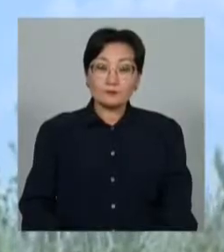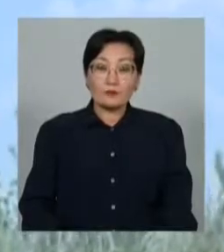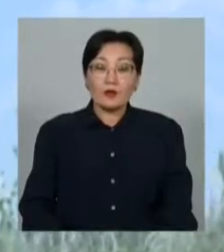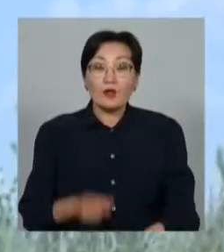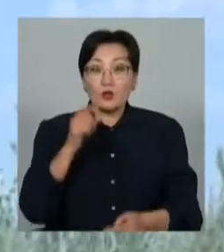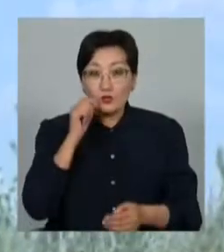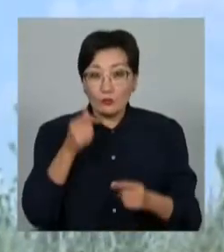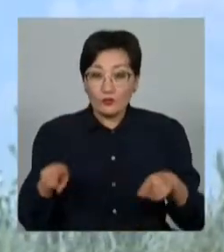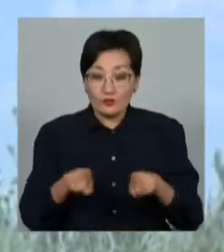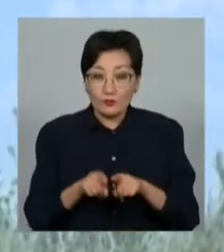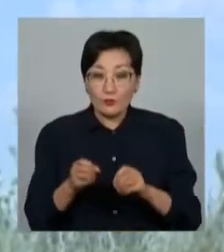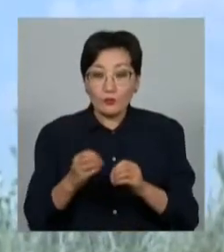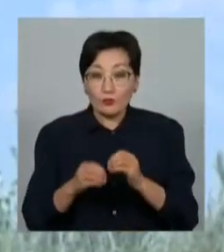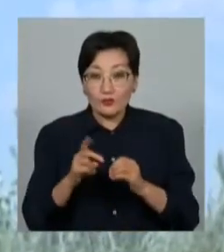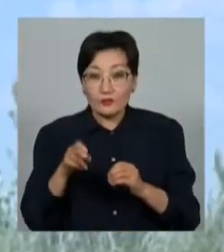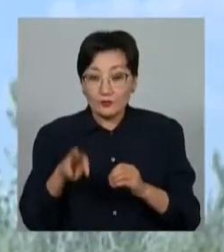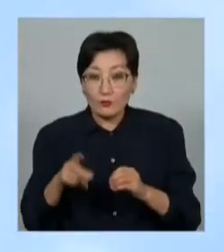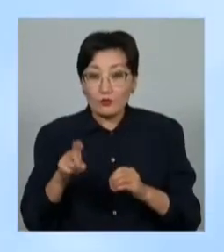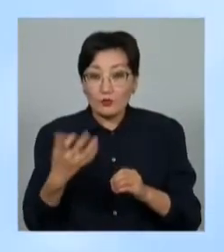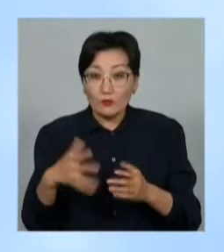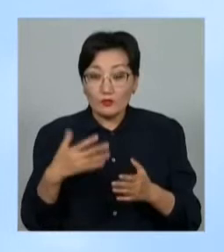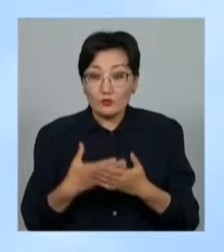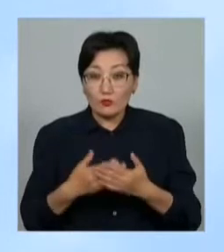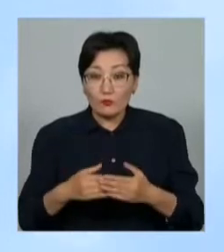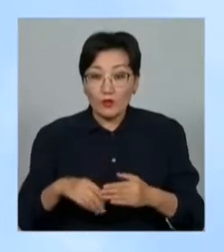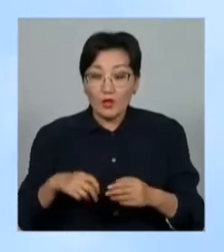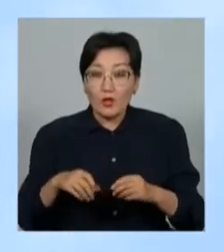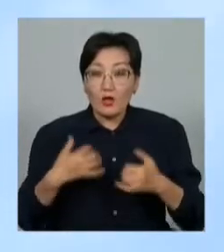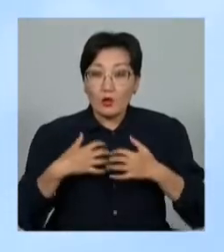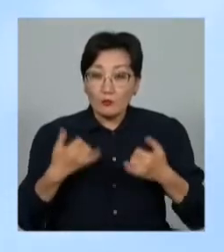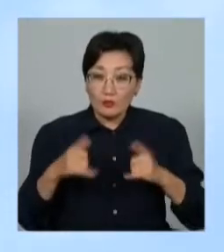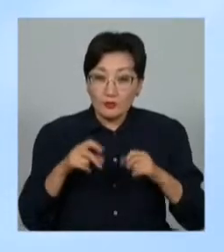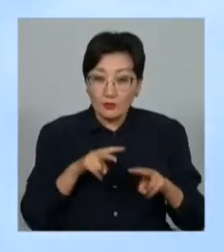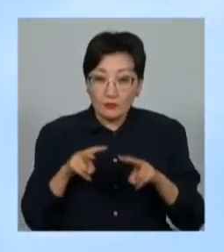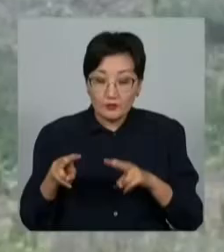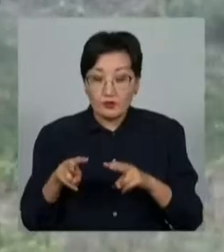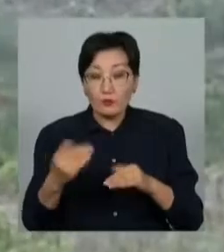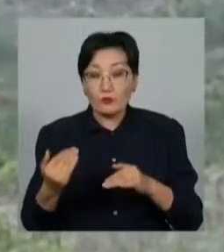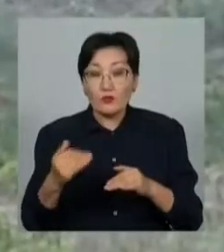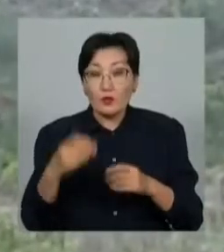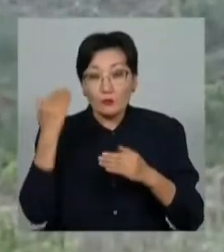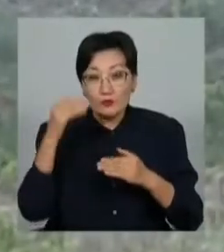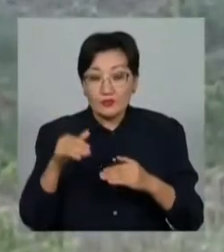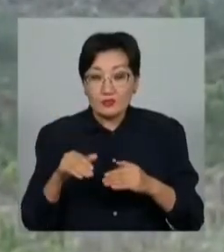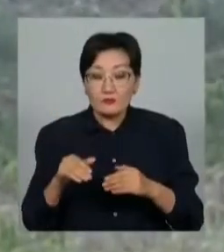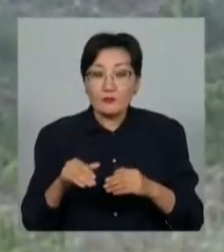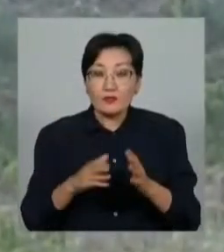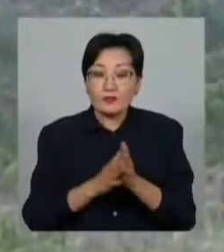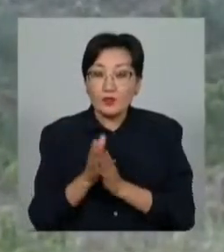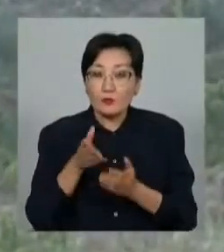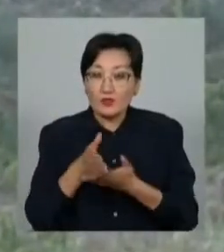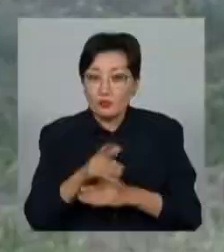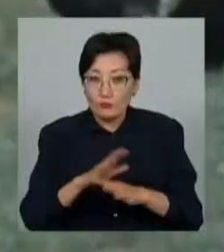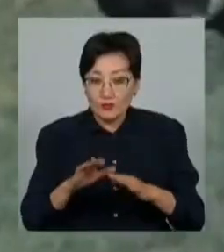Гауһарбек Шонтаев осылайша 10 шақырым жерден 150-ге жуық малын бақылайды. Түлігін сырттан қарап отырғалы олар бөтеннің егістігіне түсуді